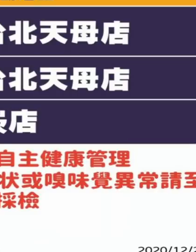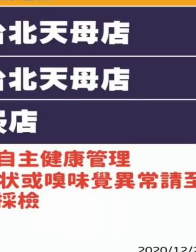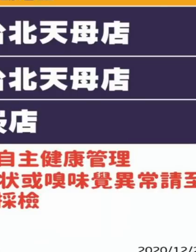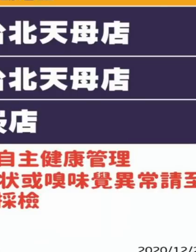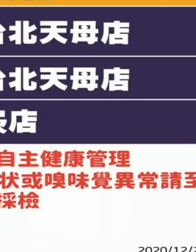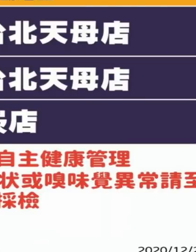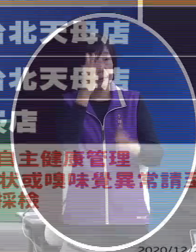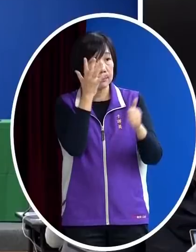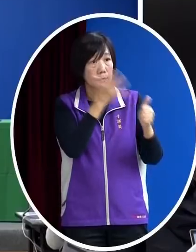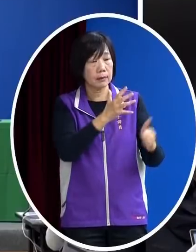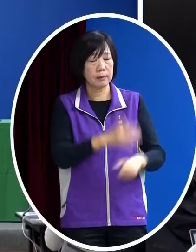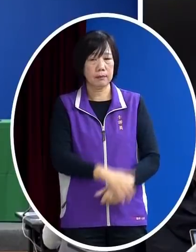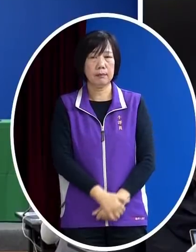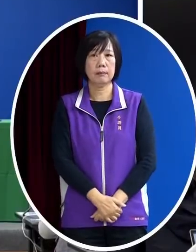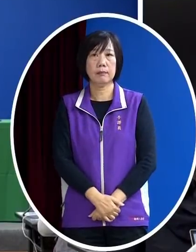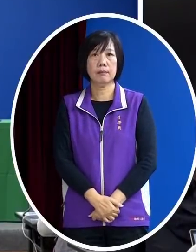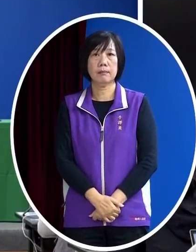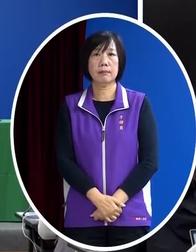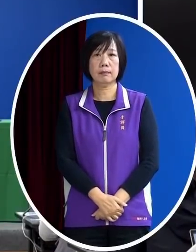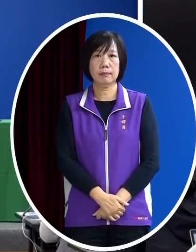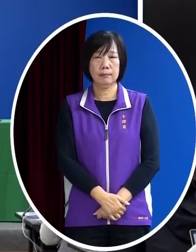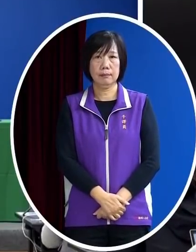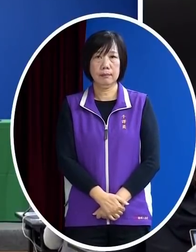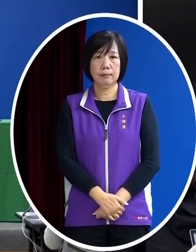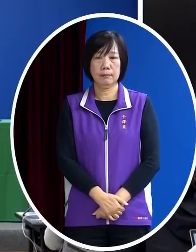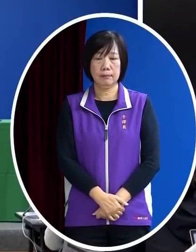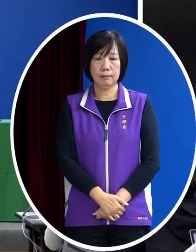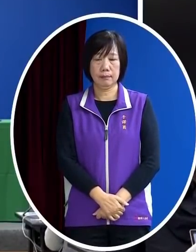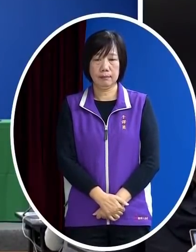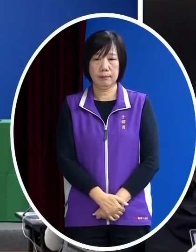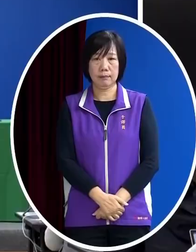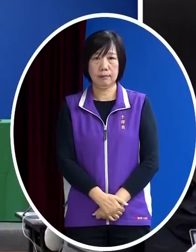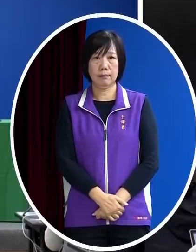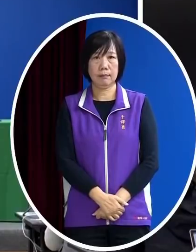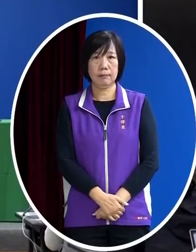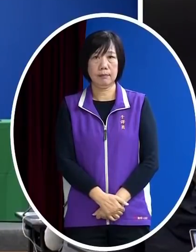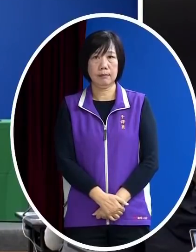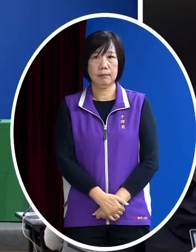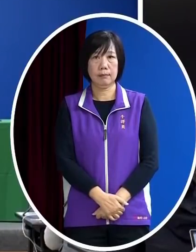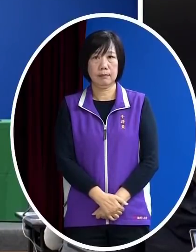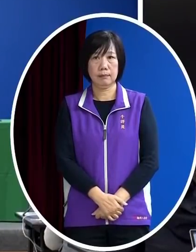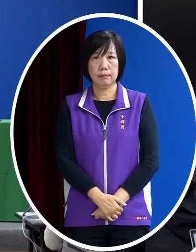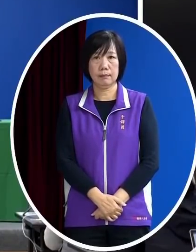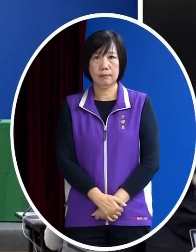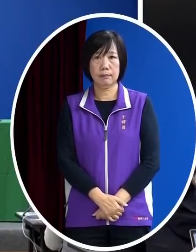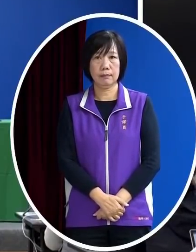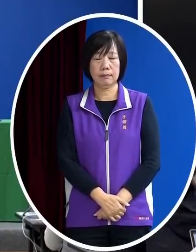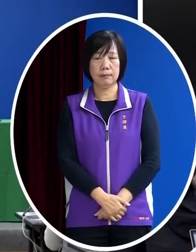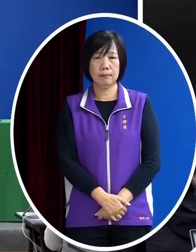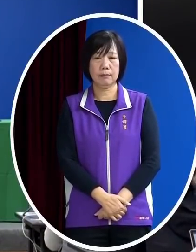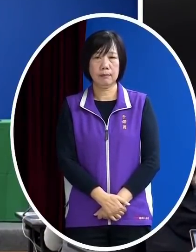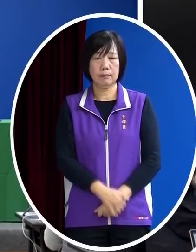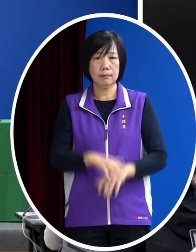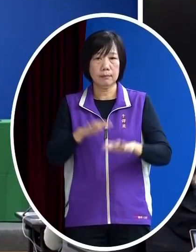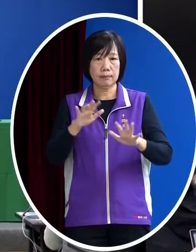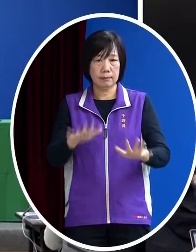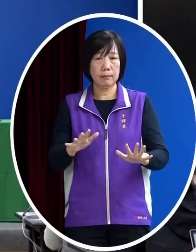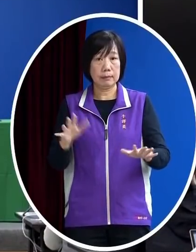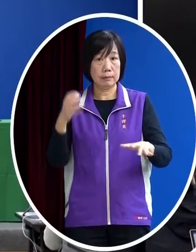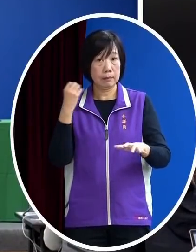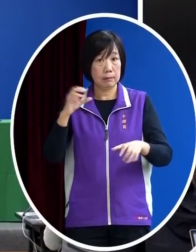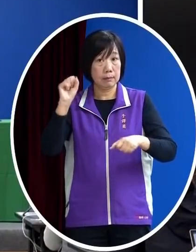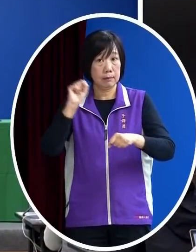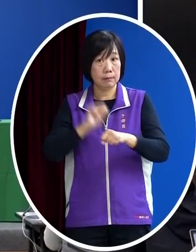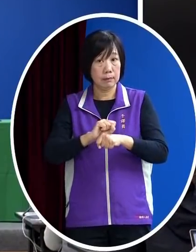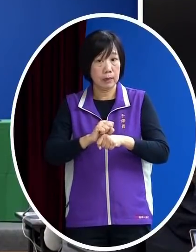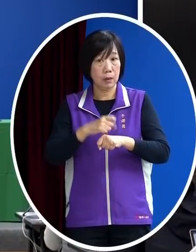想请教一下指挥中心，就是案七 今天新增的案